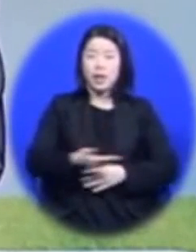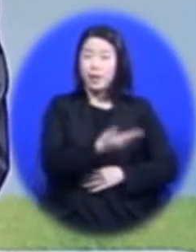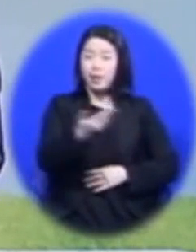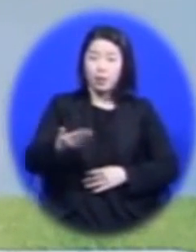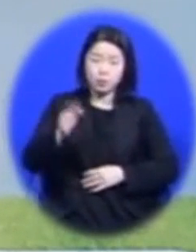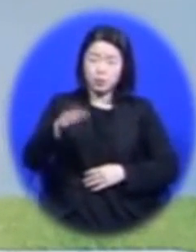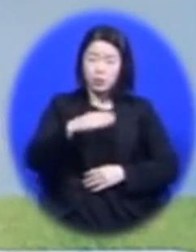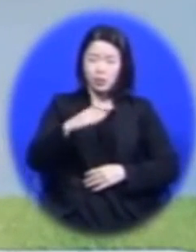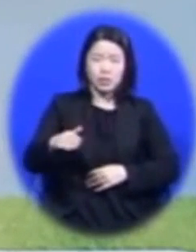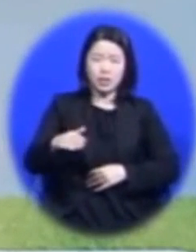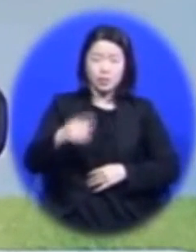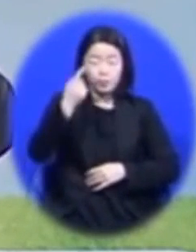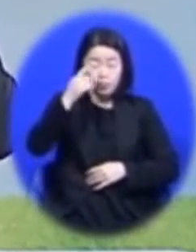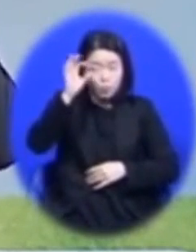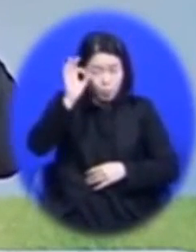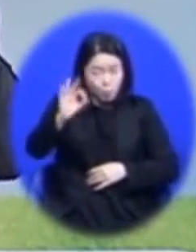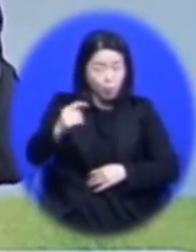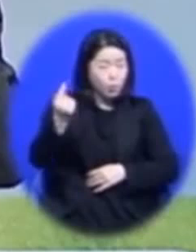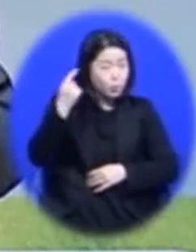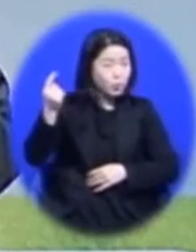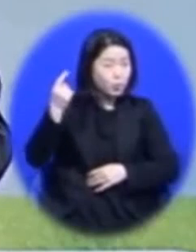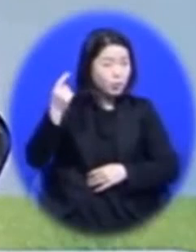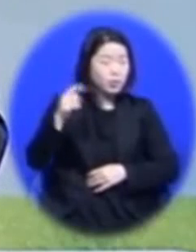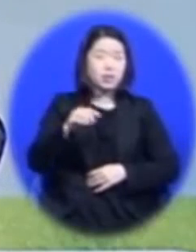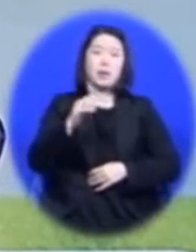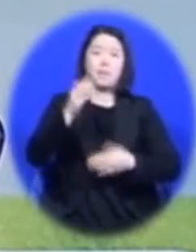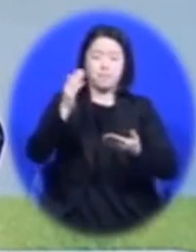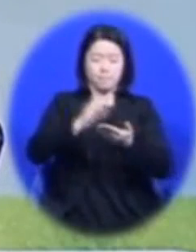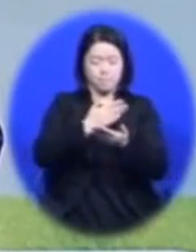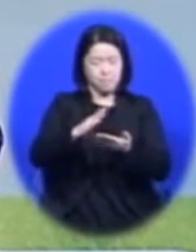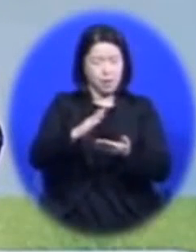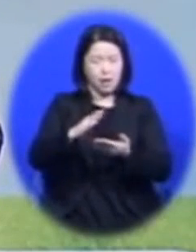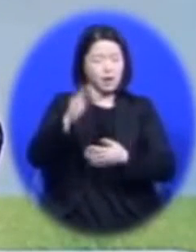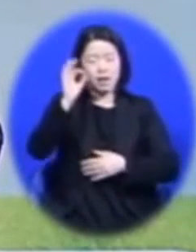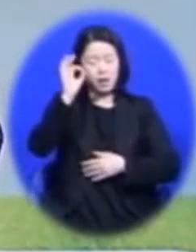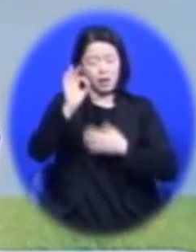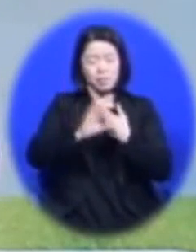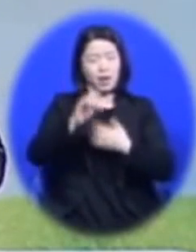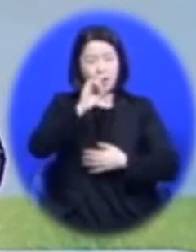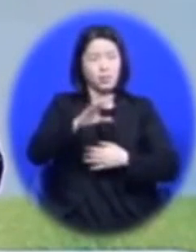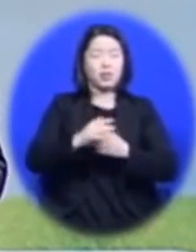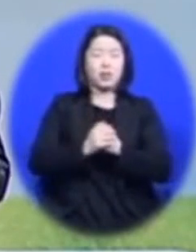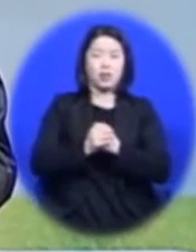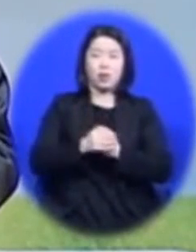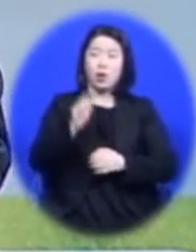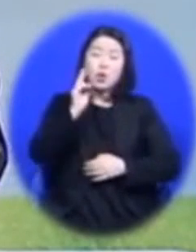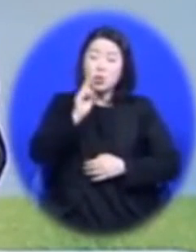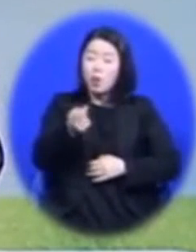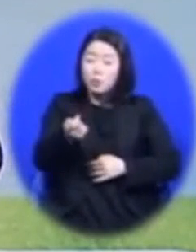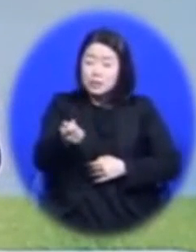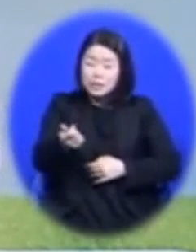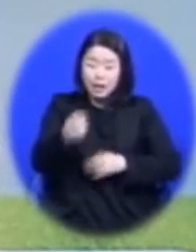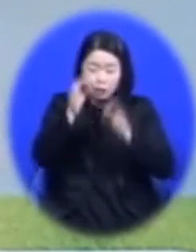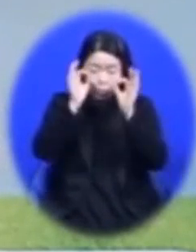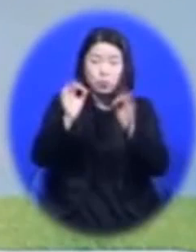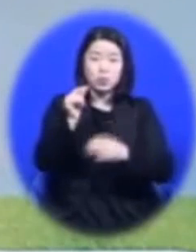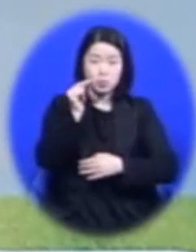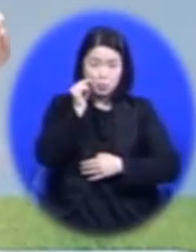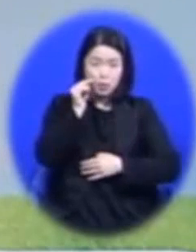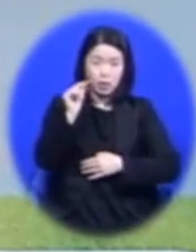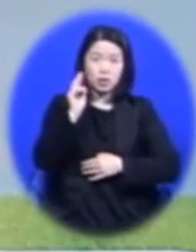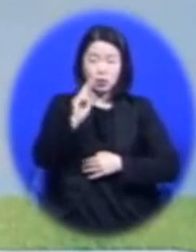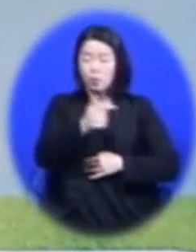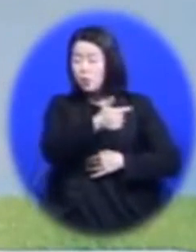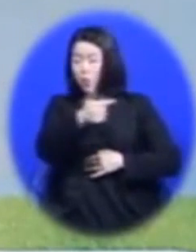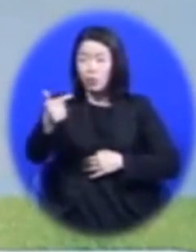절대로 눈으로 보고 귀로 듣는 것으로만 판단하면 안 됩니다. 너무 작아도 못 보고요, 너무